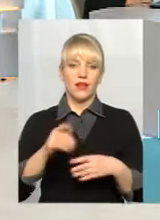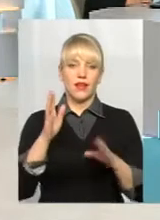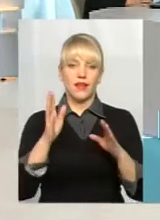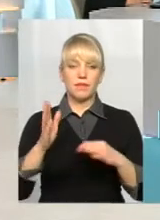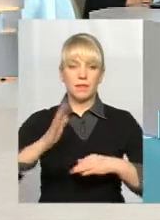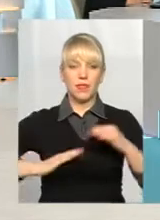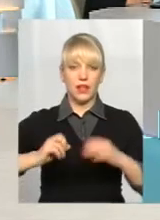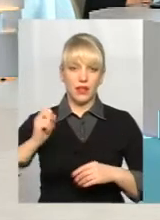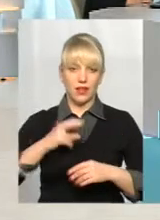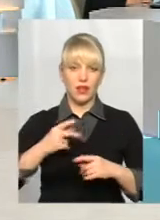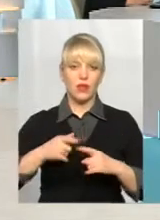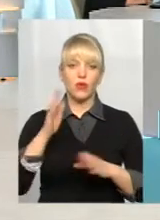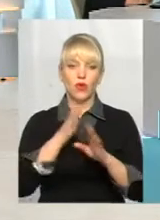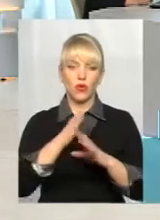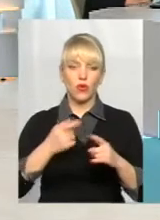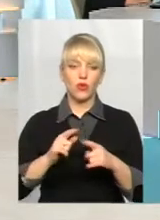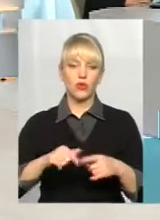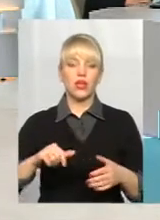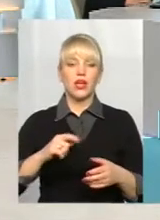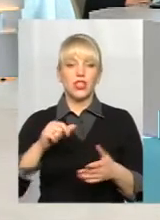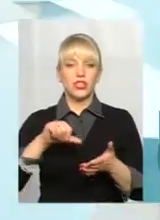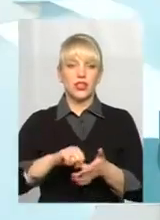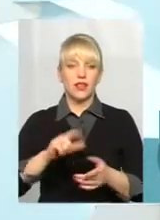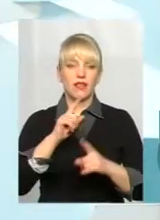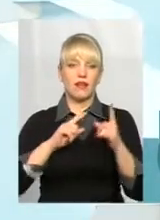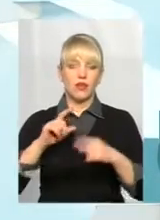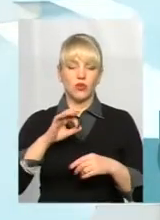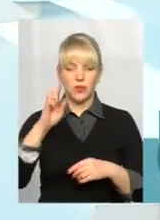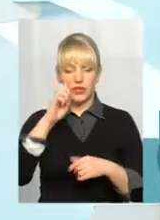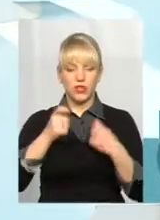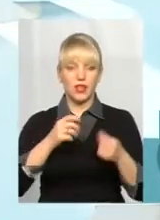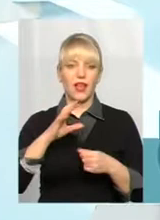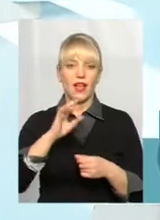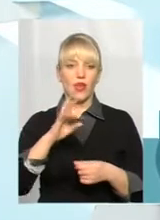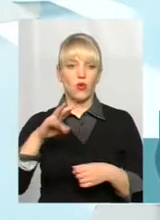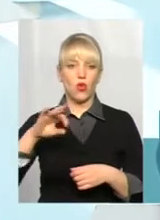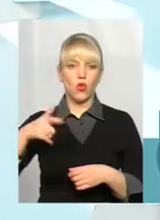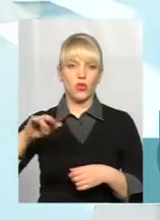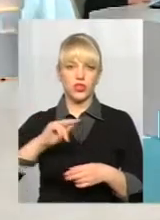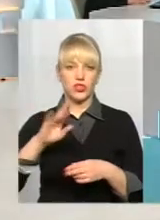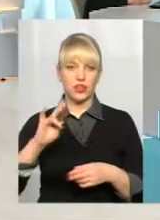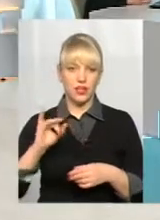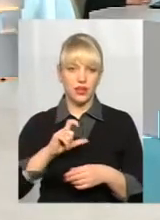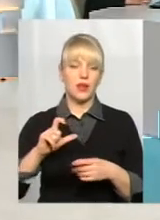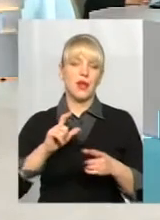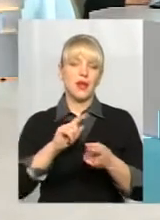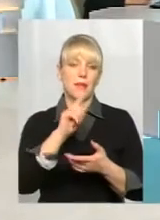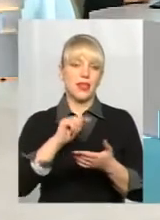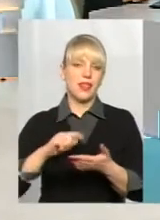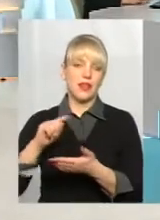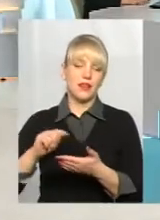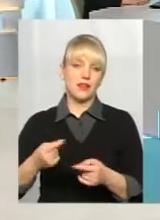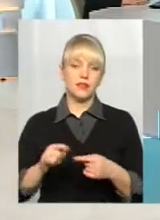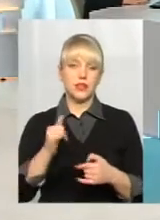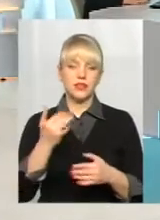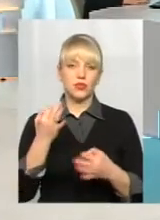товариства охорони природи, радник голови облдержадміністрації з екологічних питань. Доброго дня, пане Юрій. А